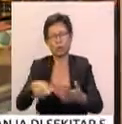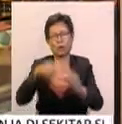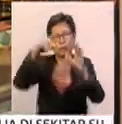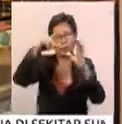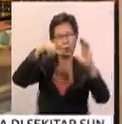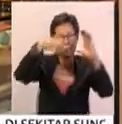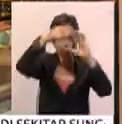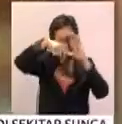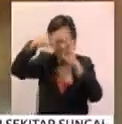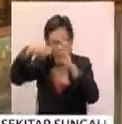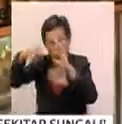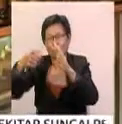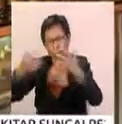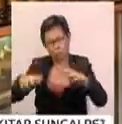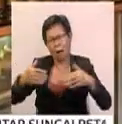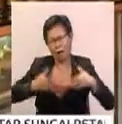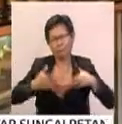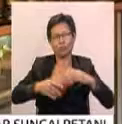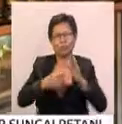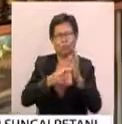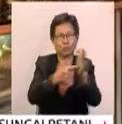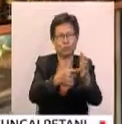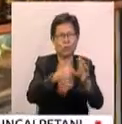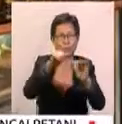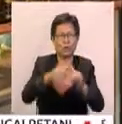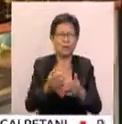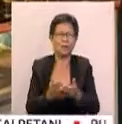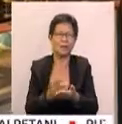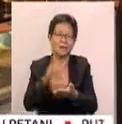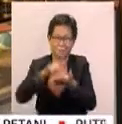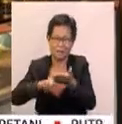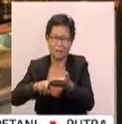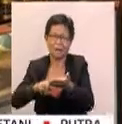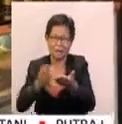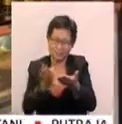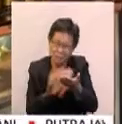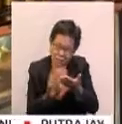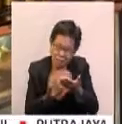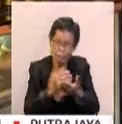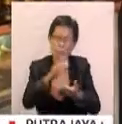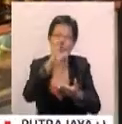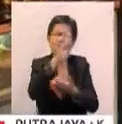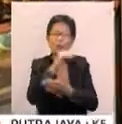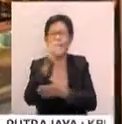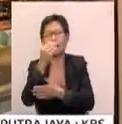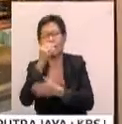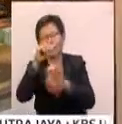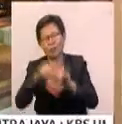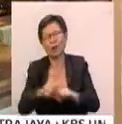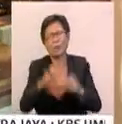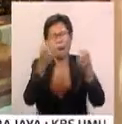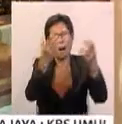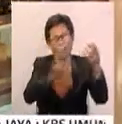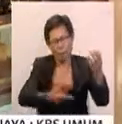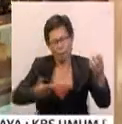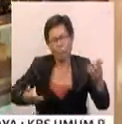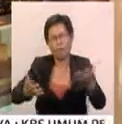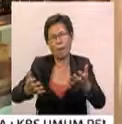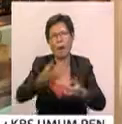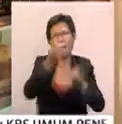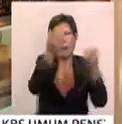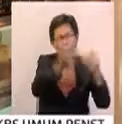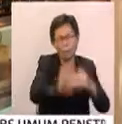untuk kita siarkan tak lama lagi. Ya, mereka dah mula buat review minuman dan makanan dan ramai produk-produk nakkan mereka